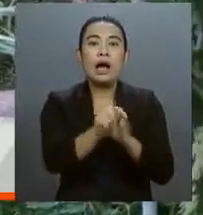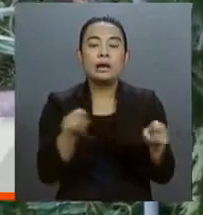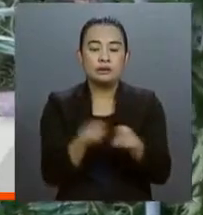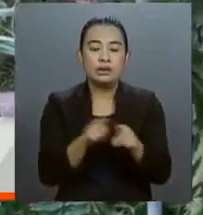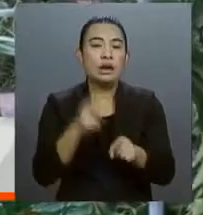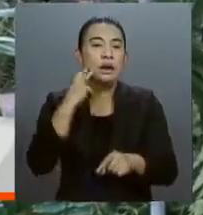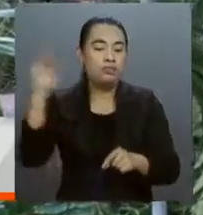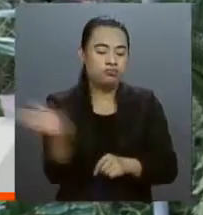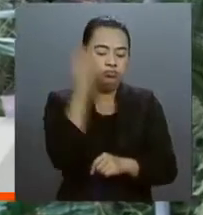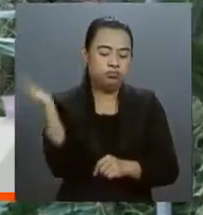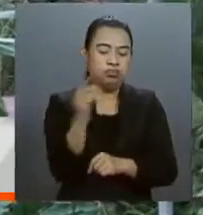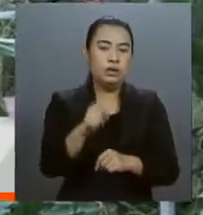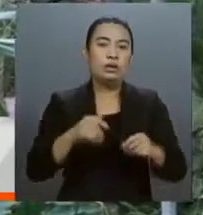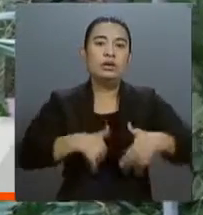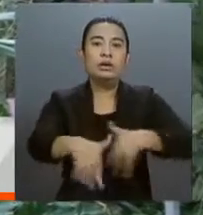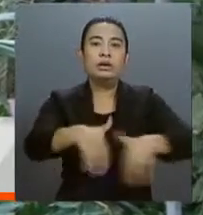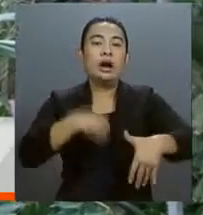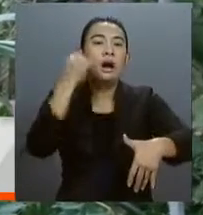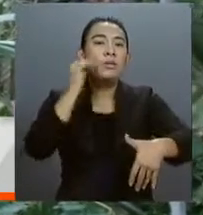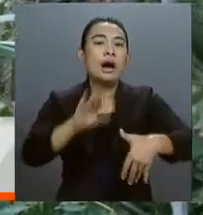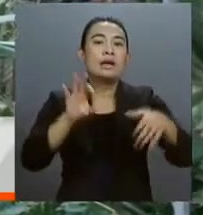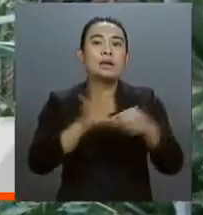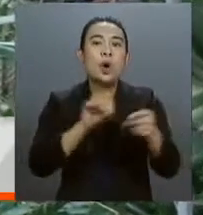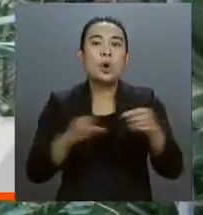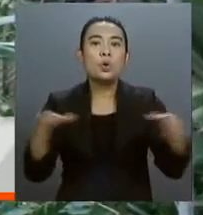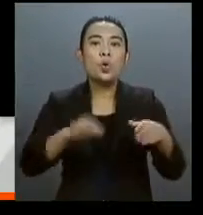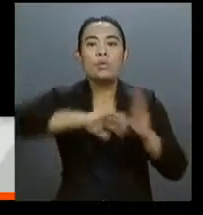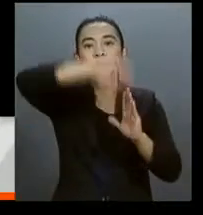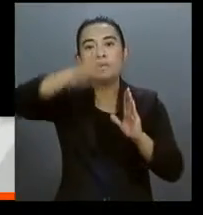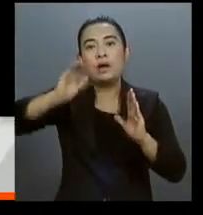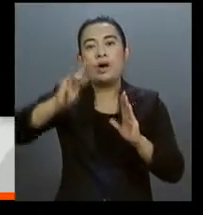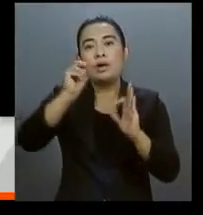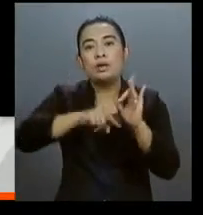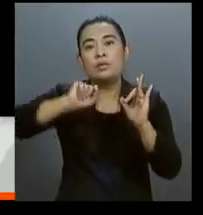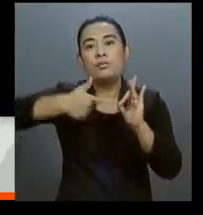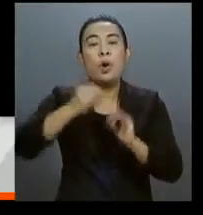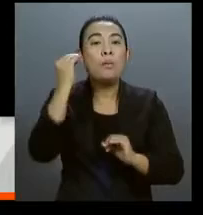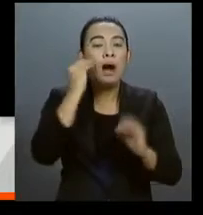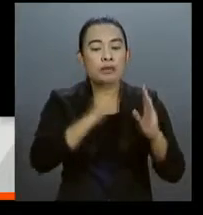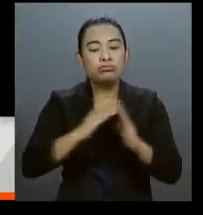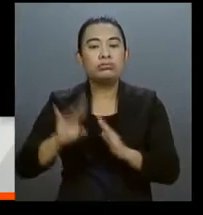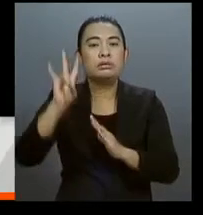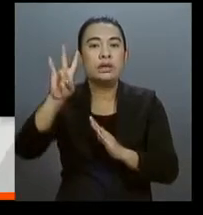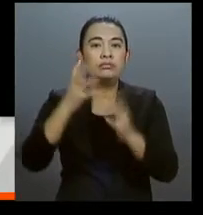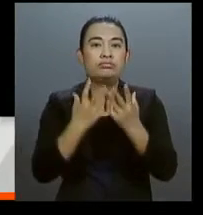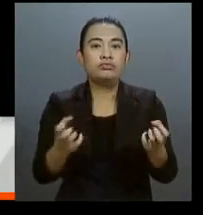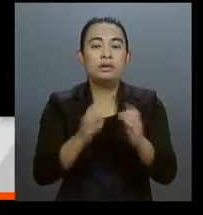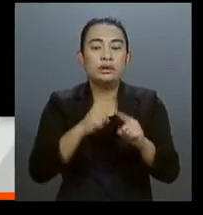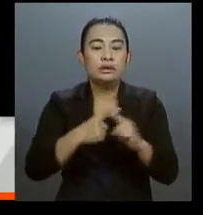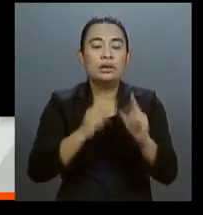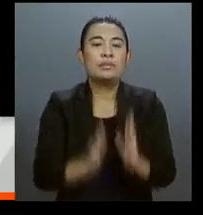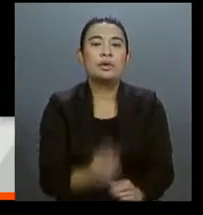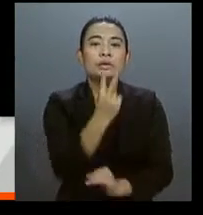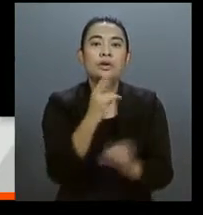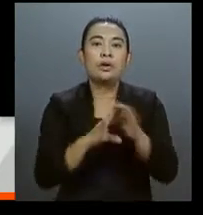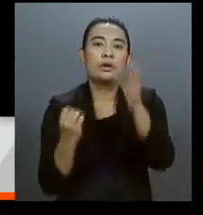ธงชัยซึ่งเป็นหมู่บ้านของกลุ่มชาติพันธ์มุ้งทำให้บ้านเรือนเสียหาย7หลังและมีผู้บาดเจ็บ 2คนเนื่องจากต้นไม้หัก